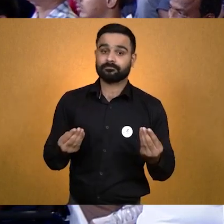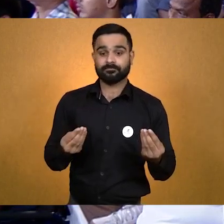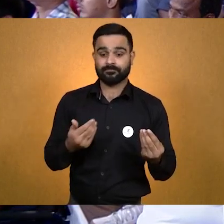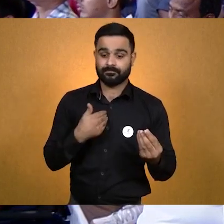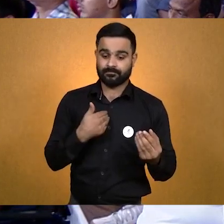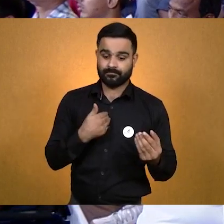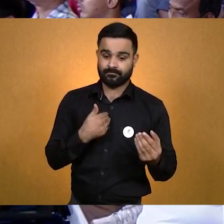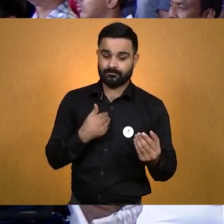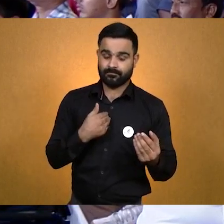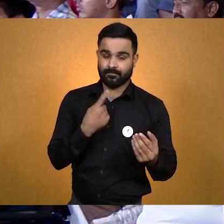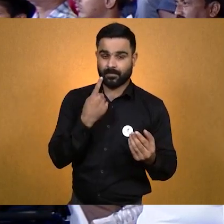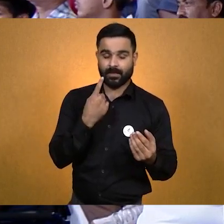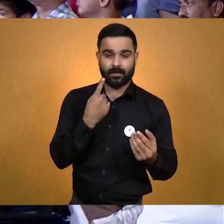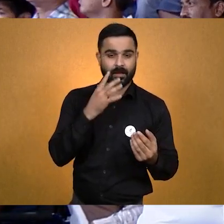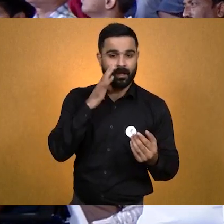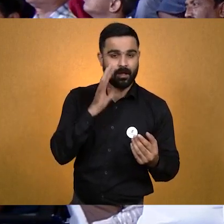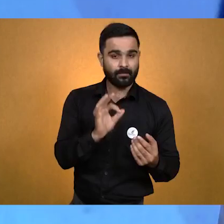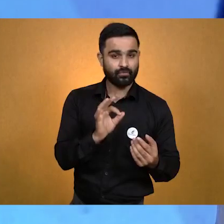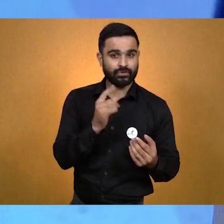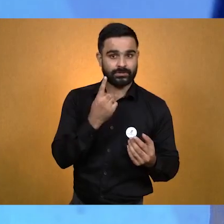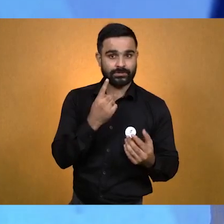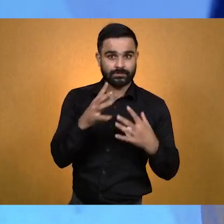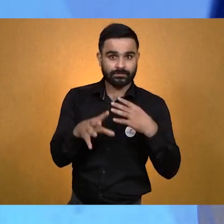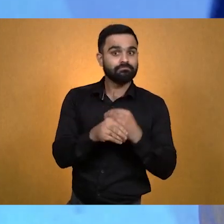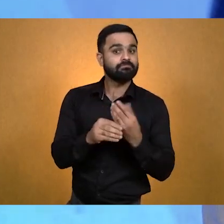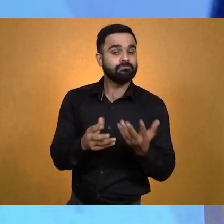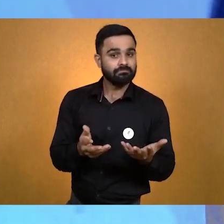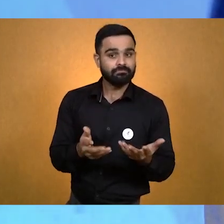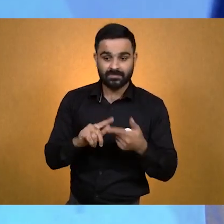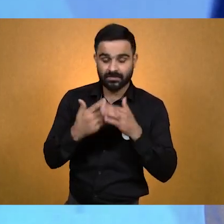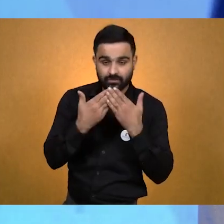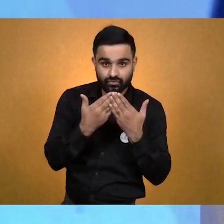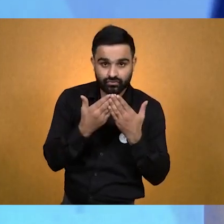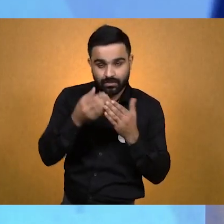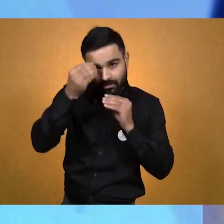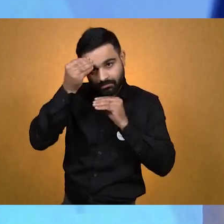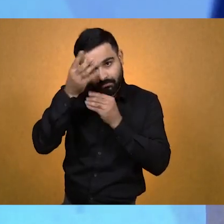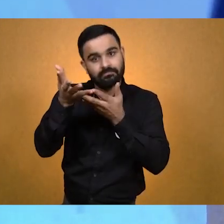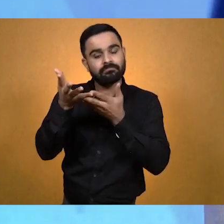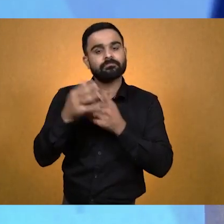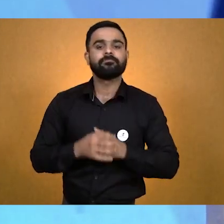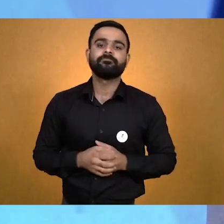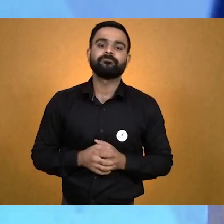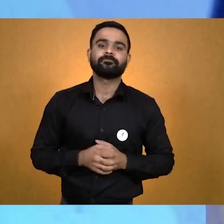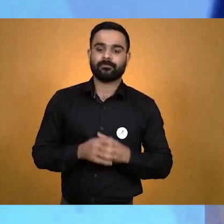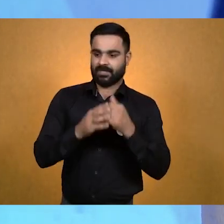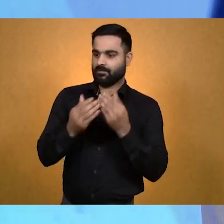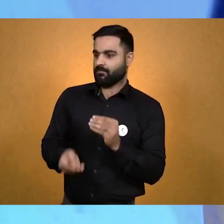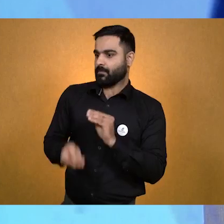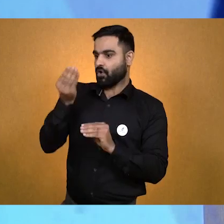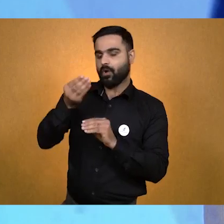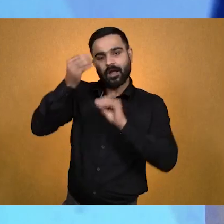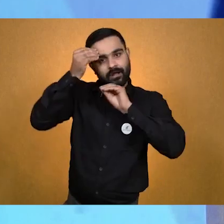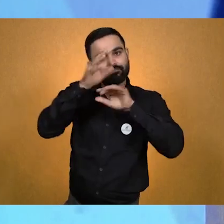आई थिंक माय वन थिंग वुड बी प्रोबेबली in the sense of education and awareness, in building more